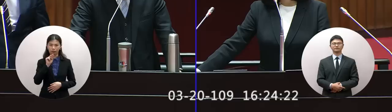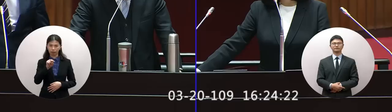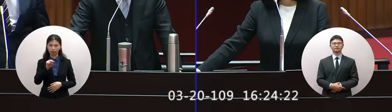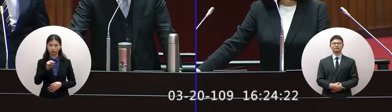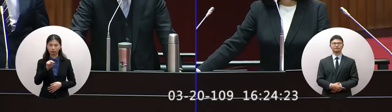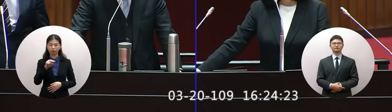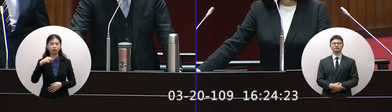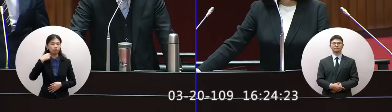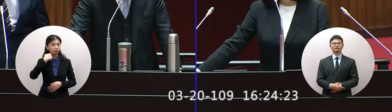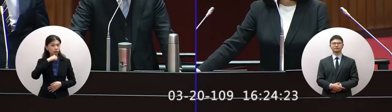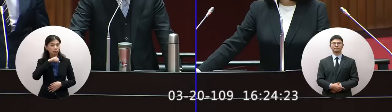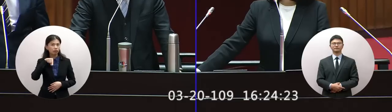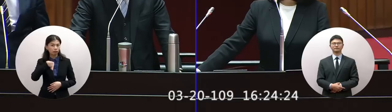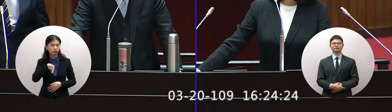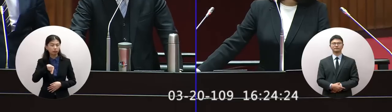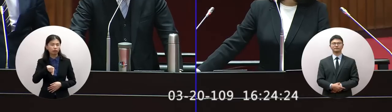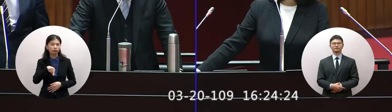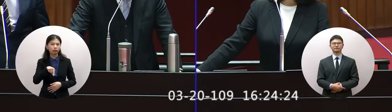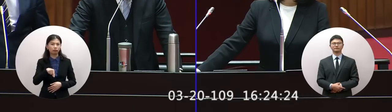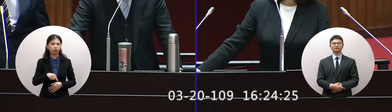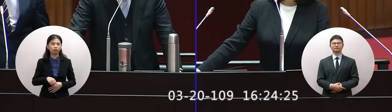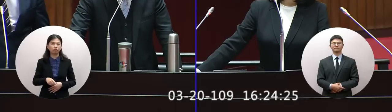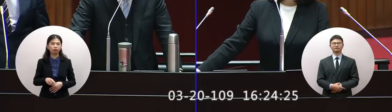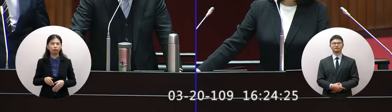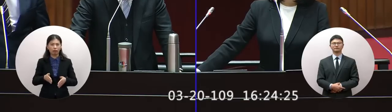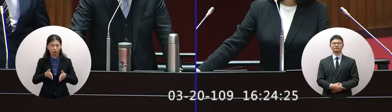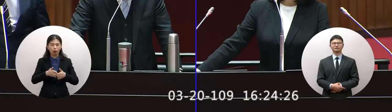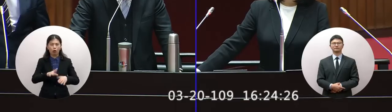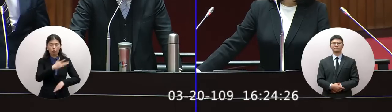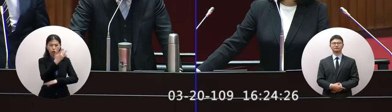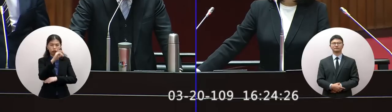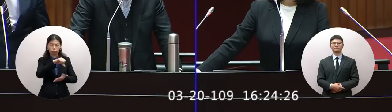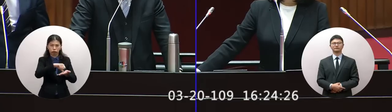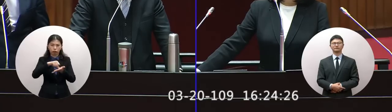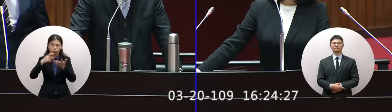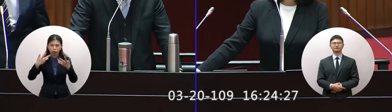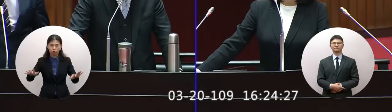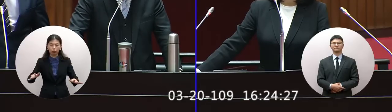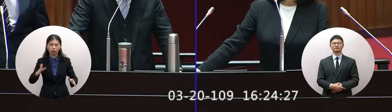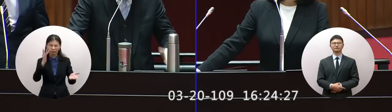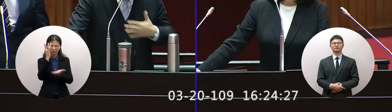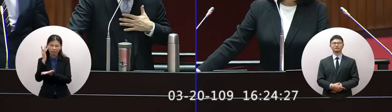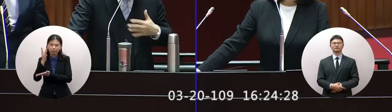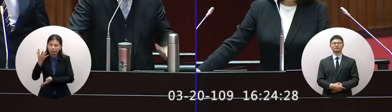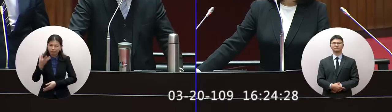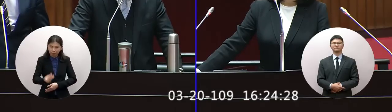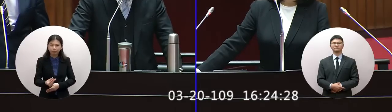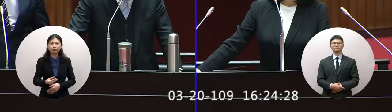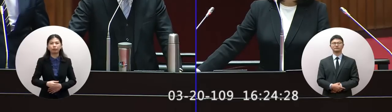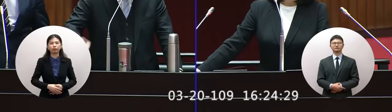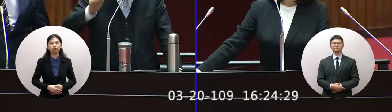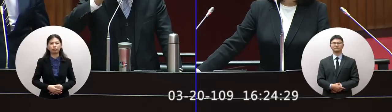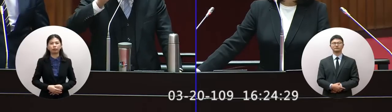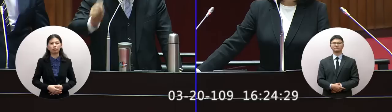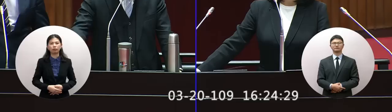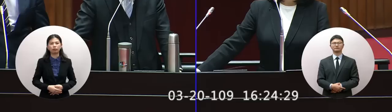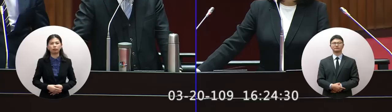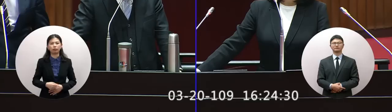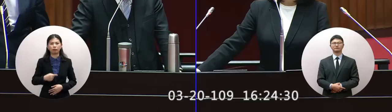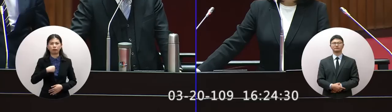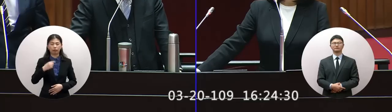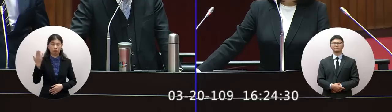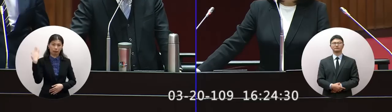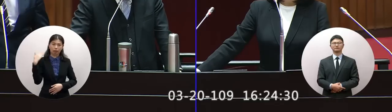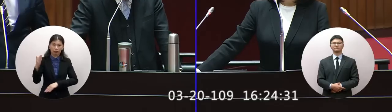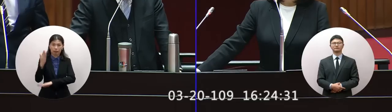这个台湾应该要多种树少砍树，我自当省议